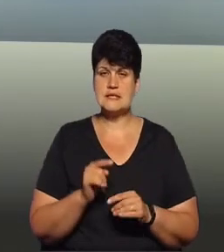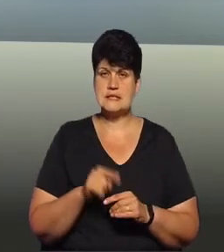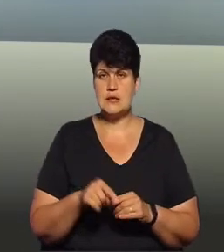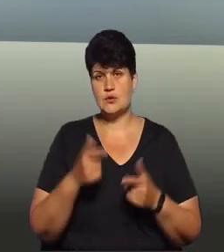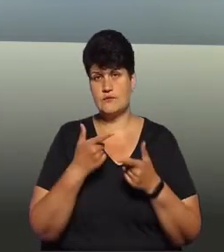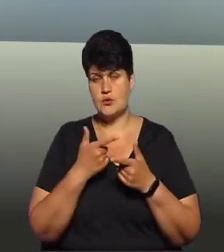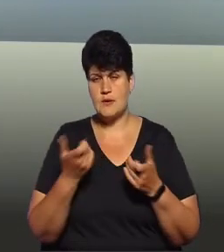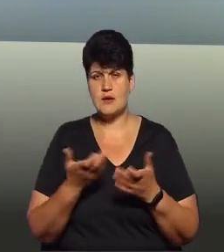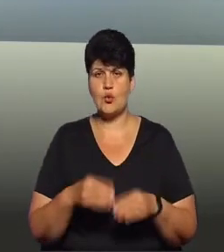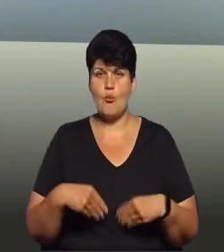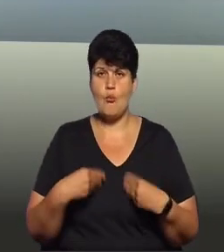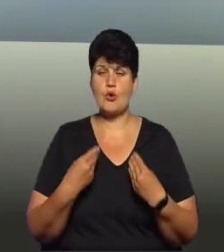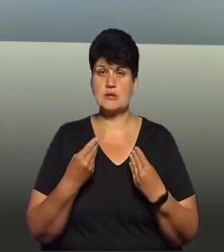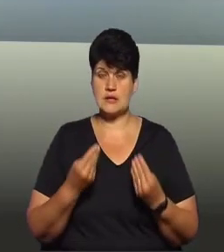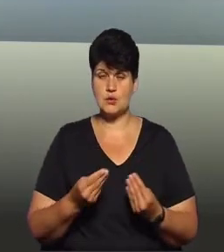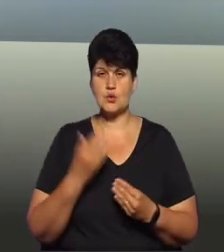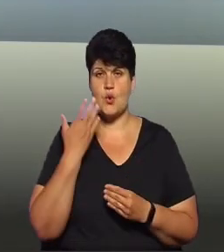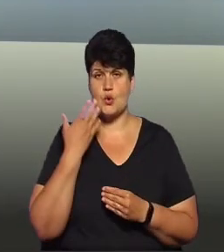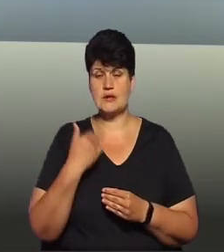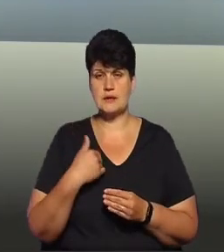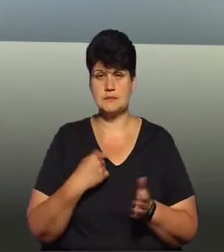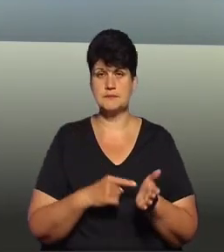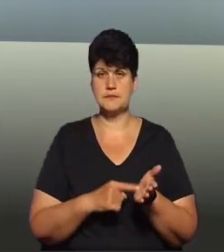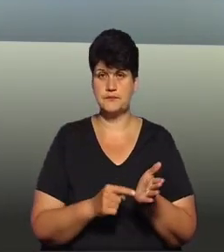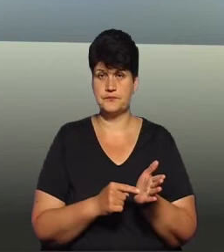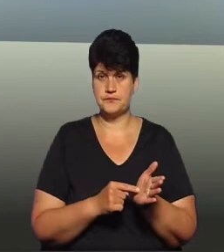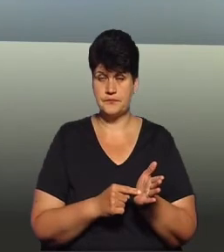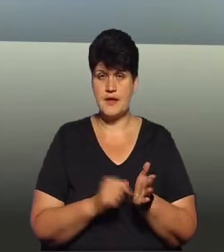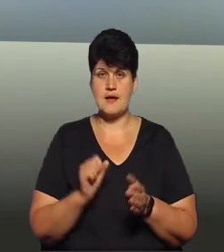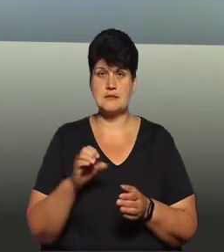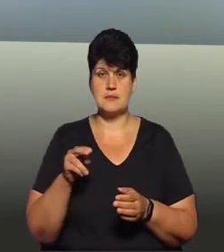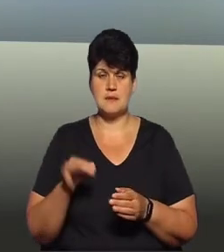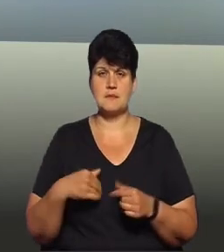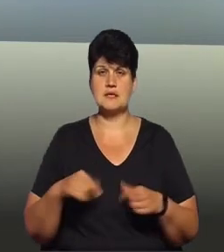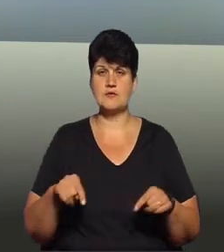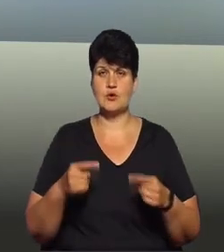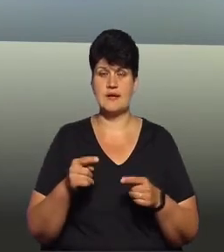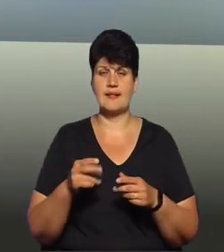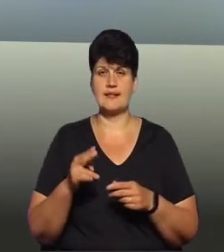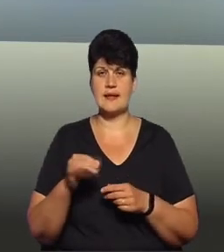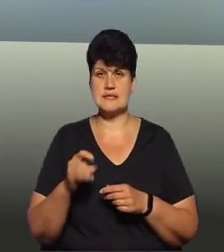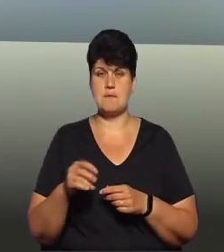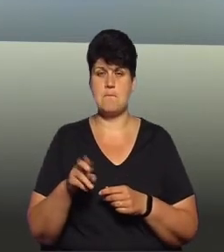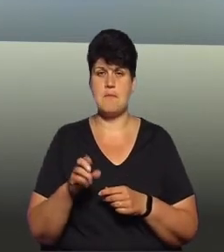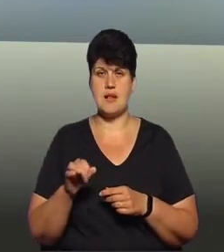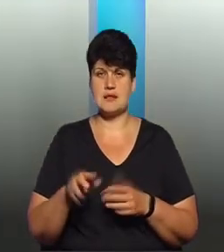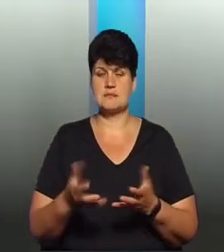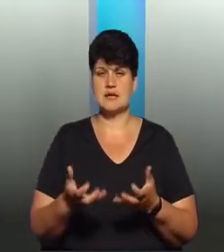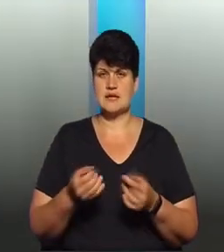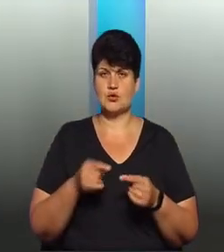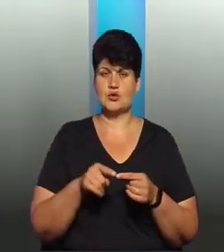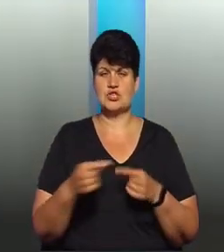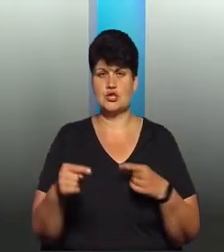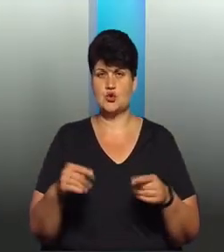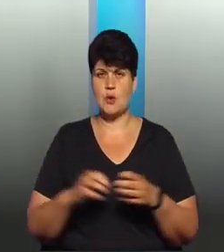що, коли ми акцентуємо на якихось аспектах, ми створюємо дисбаланс у сприйнятті тої чи іншої проблеми у нашому